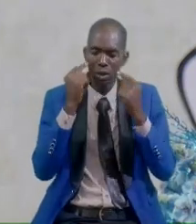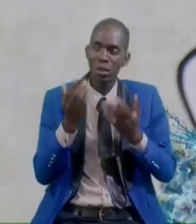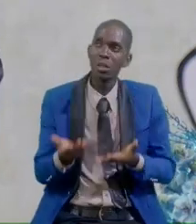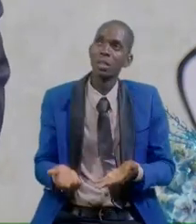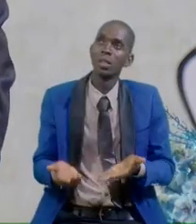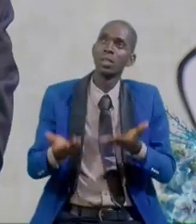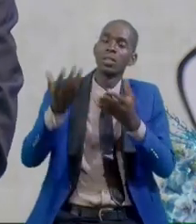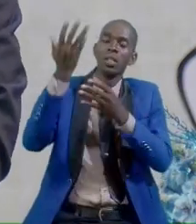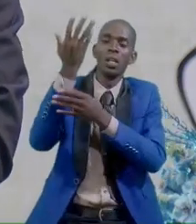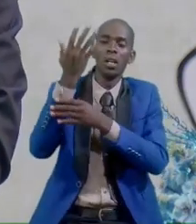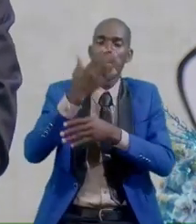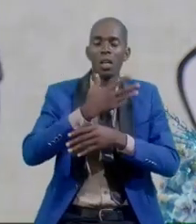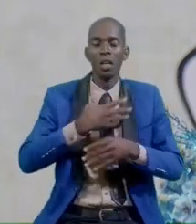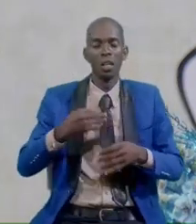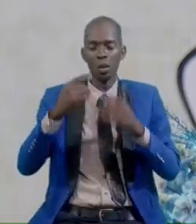main,